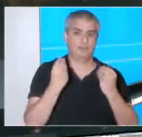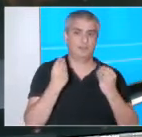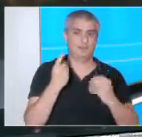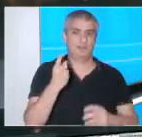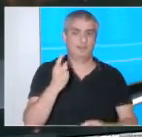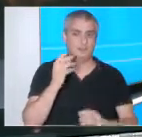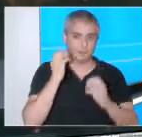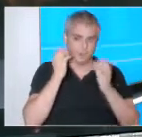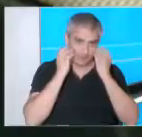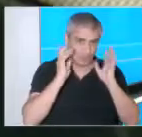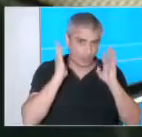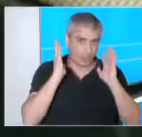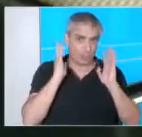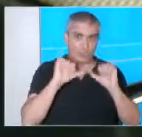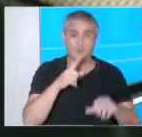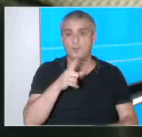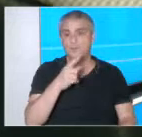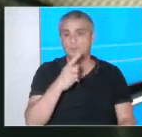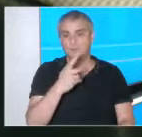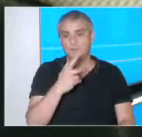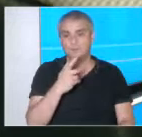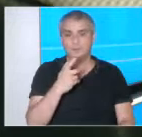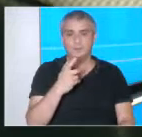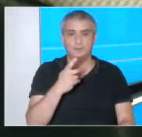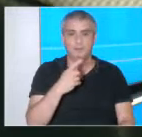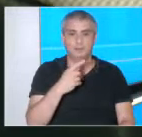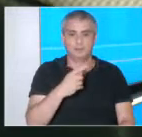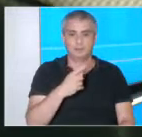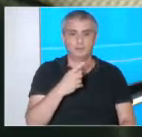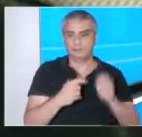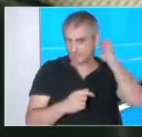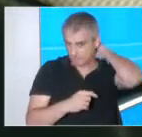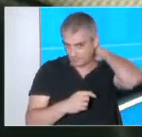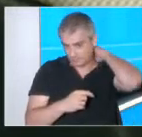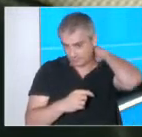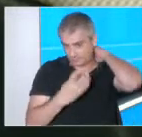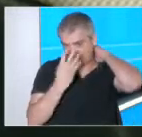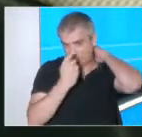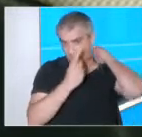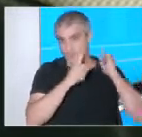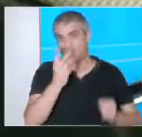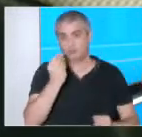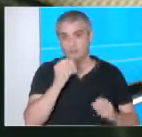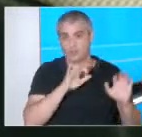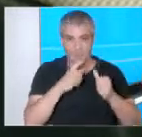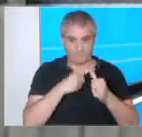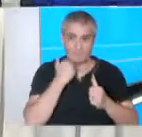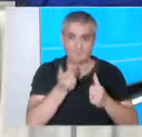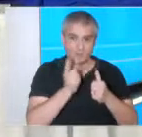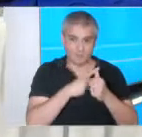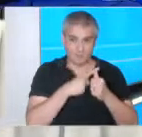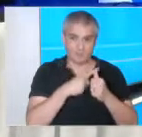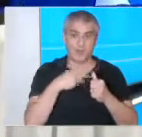היו... אז בנט לא כזה גרוע. גם אתה אומר. אוי, לתת 40 מיליון שקל לרפורמים זה גרוע.